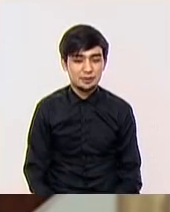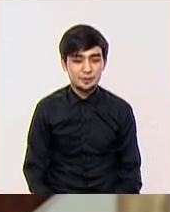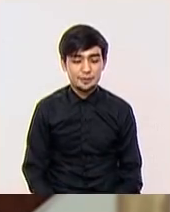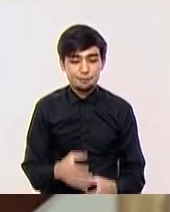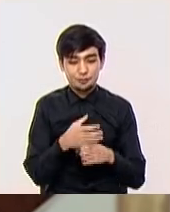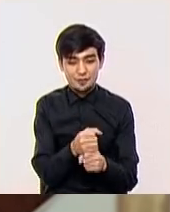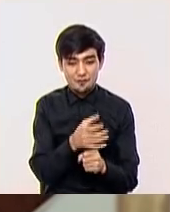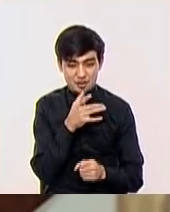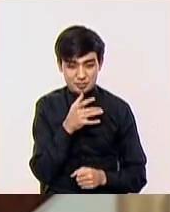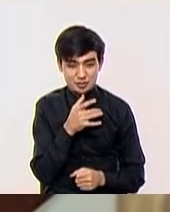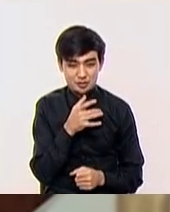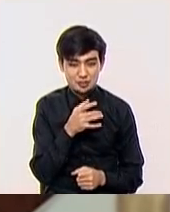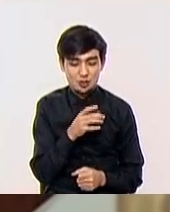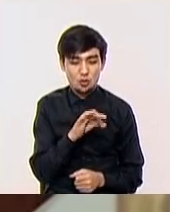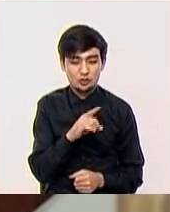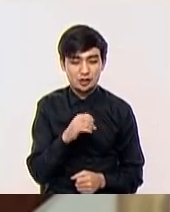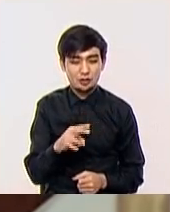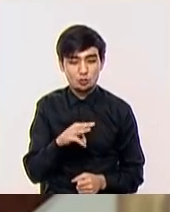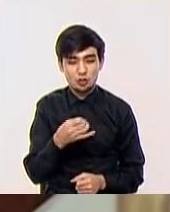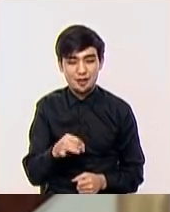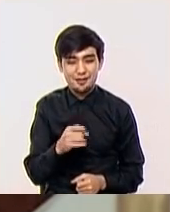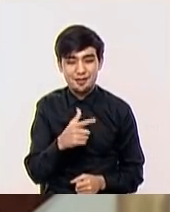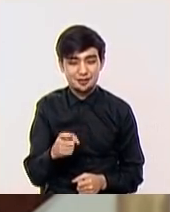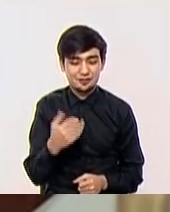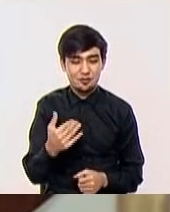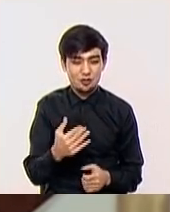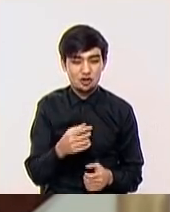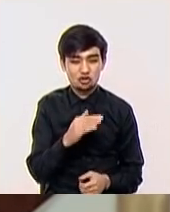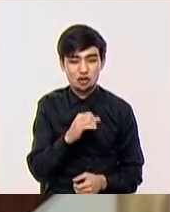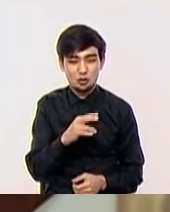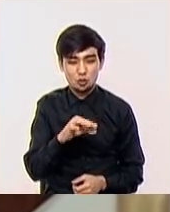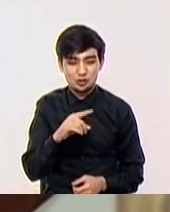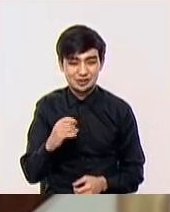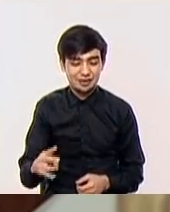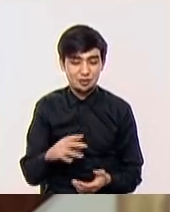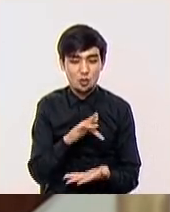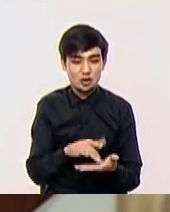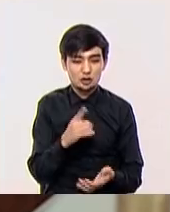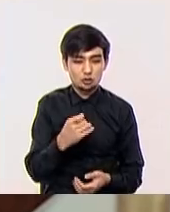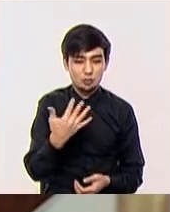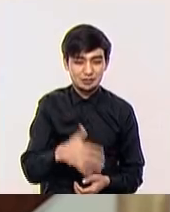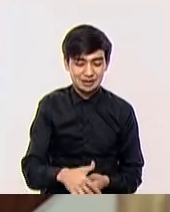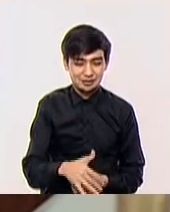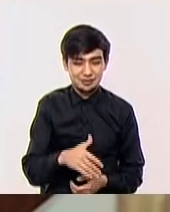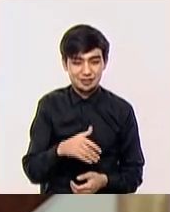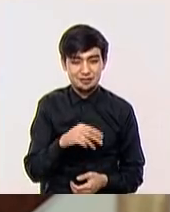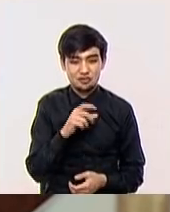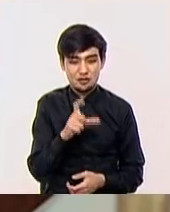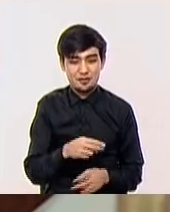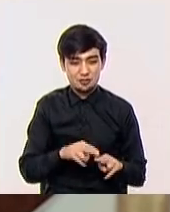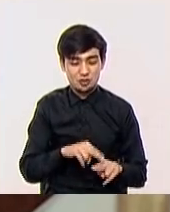Қысқа мерзімде Өзен Мұнайгаз акционерлік қоғамы жаңа Өзен қаласының 150 жұмыссыз азаматын жұмысқа орналастыру